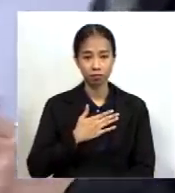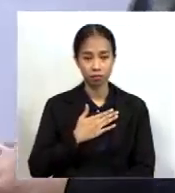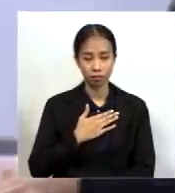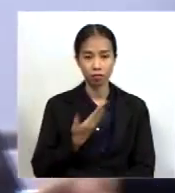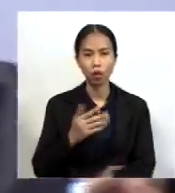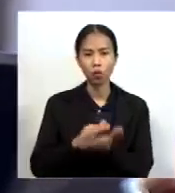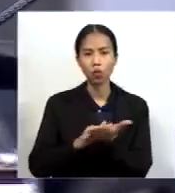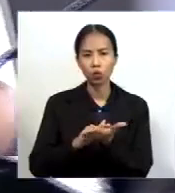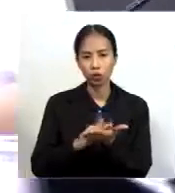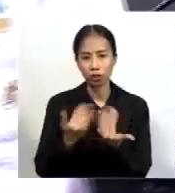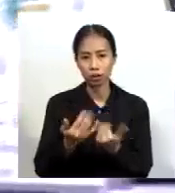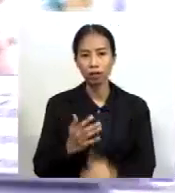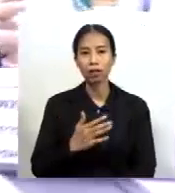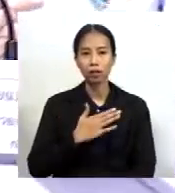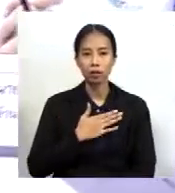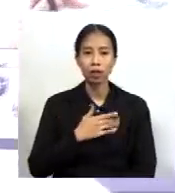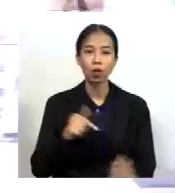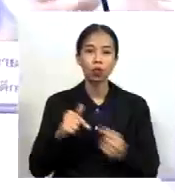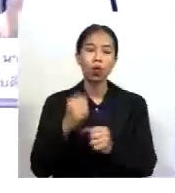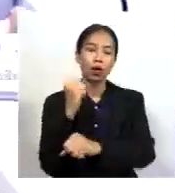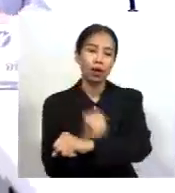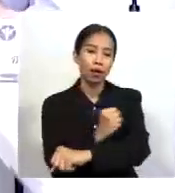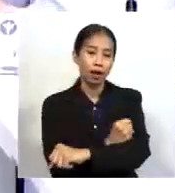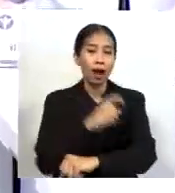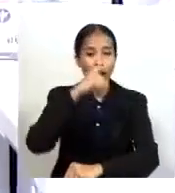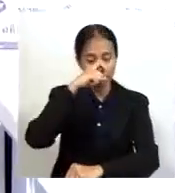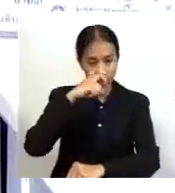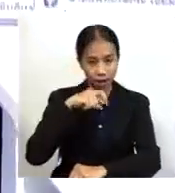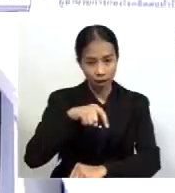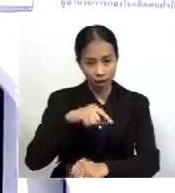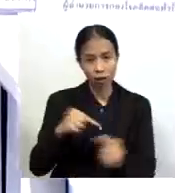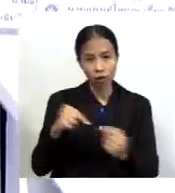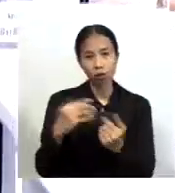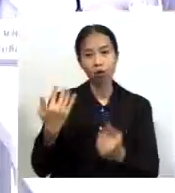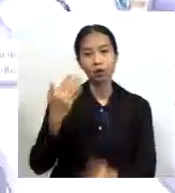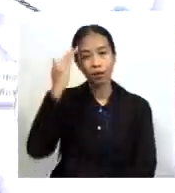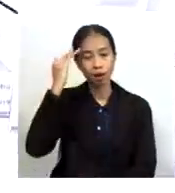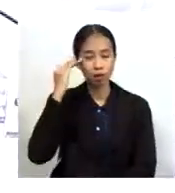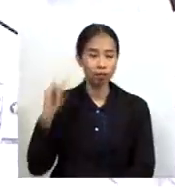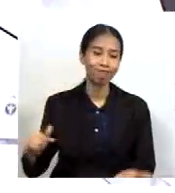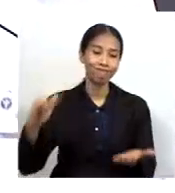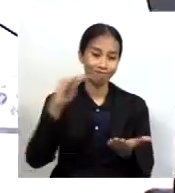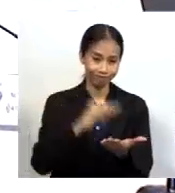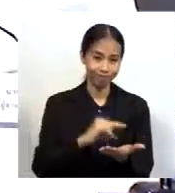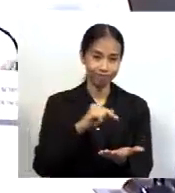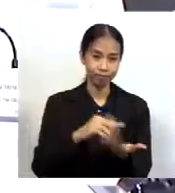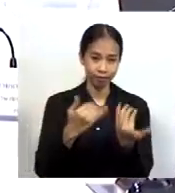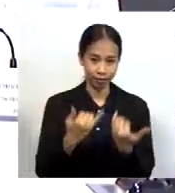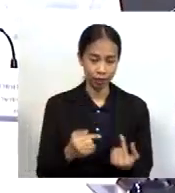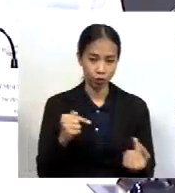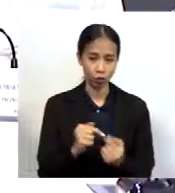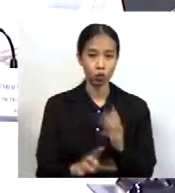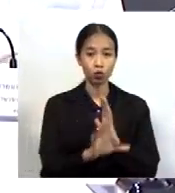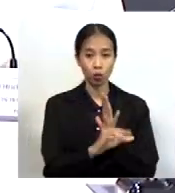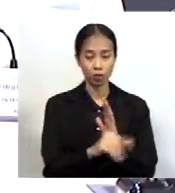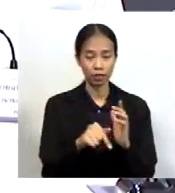ครับครับส่วนแรงงานไทยที่นอกระบบนะครับที่มาจากประเทศเกาหลีใต้นะครับตอนนี้ที่ฐานทัพเรือสัตหีบนะครับมีทั้